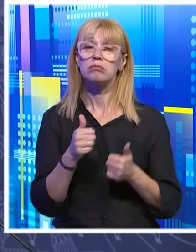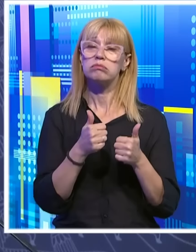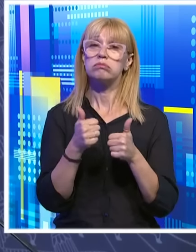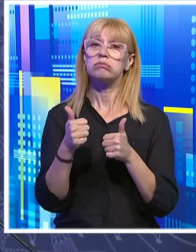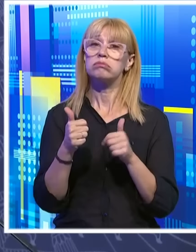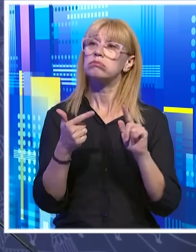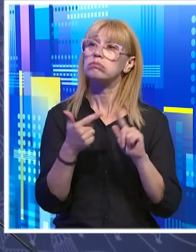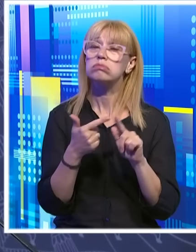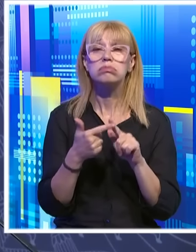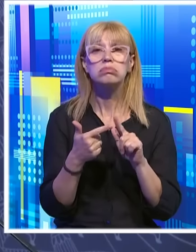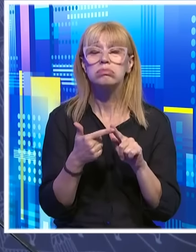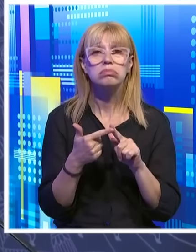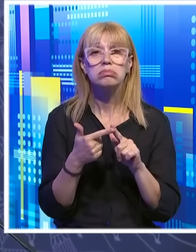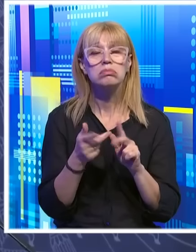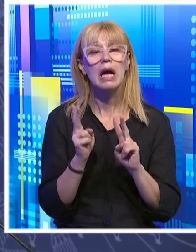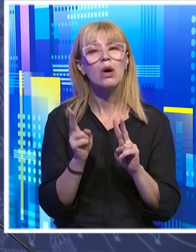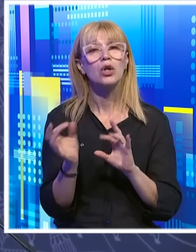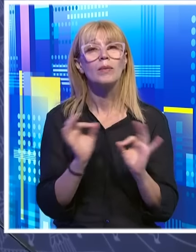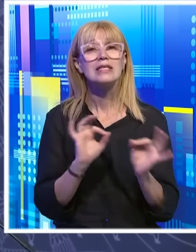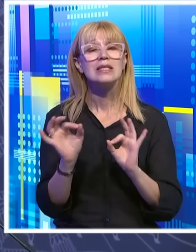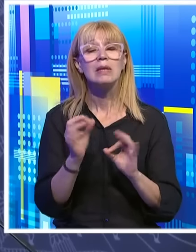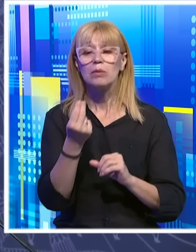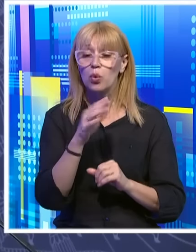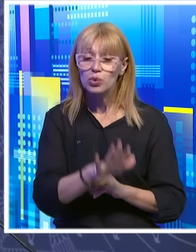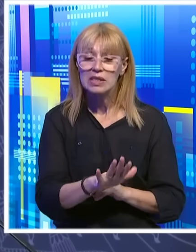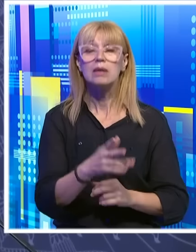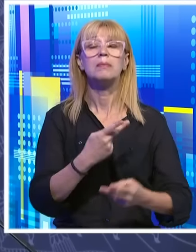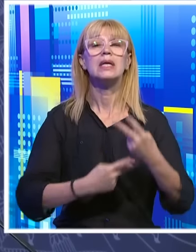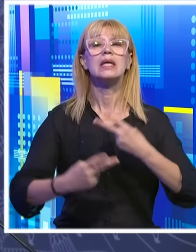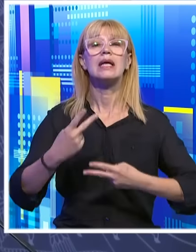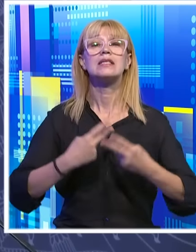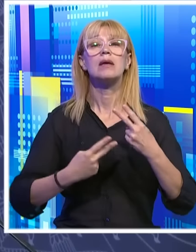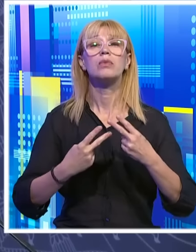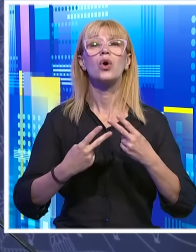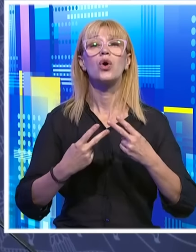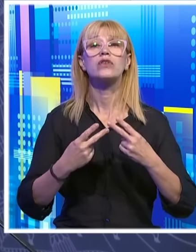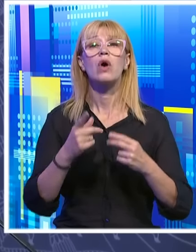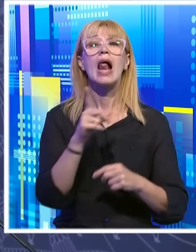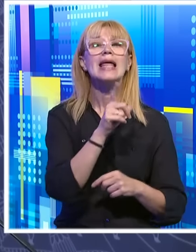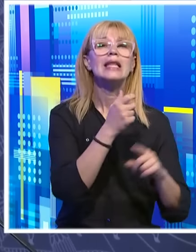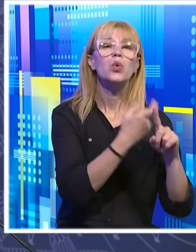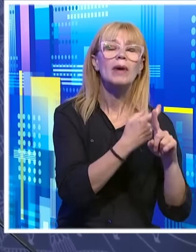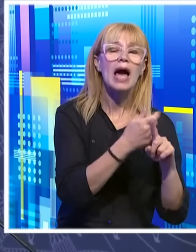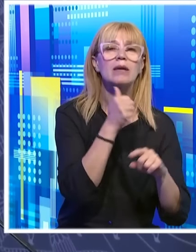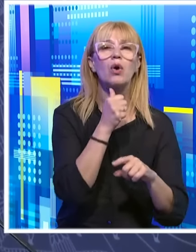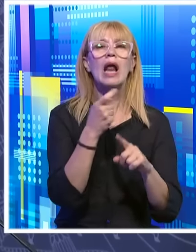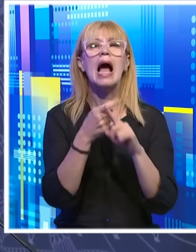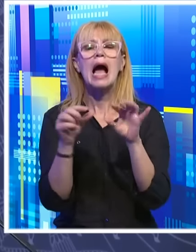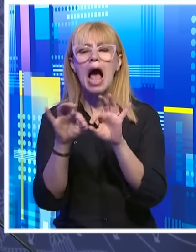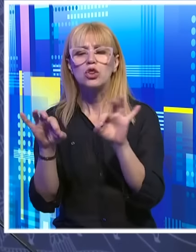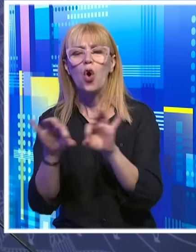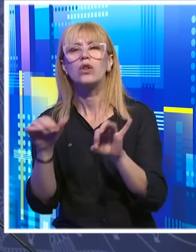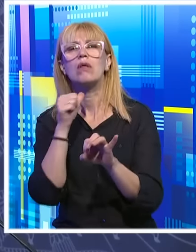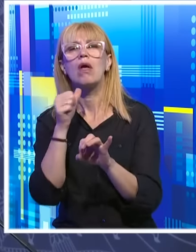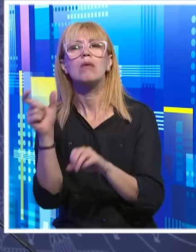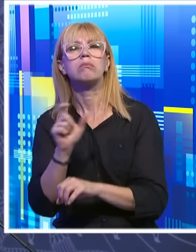kako ćemo da obezbedimo da u našoj zemlji se proizvodi i karbon, i litijum karbonat, i katode, i